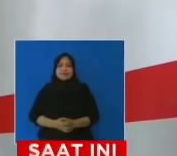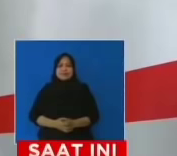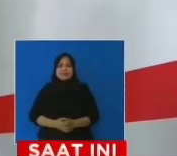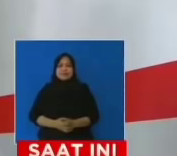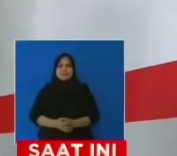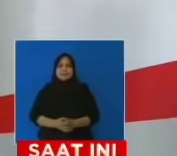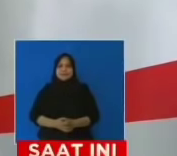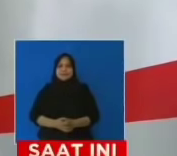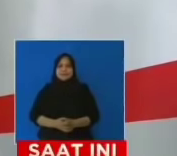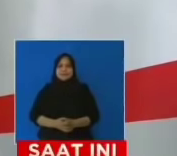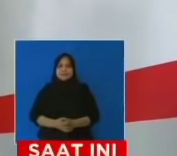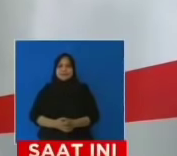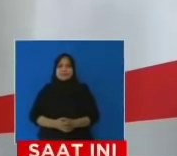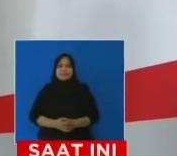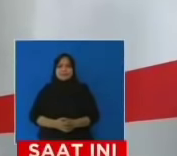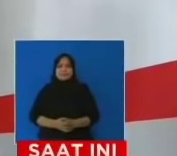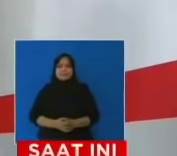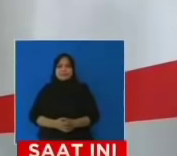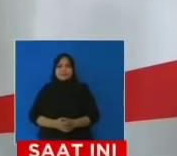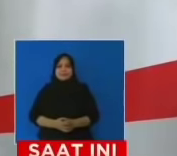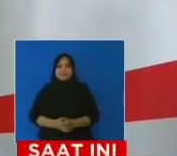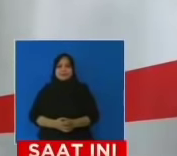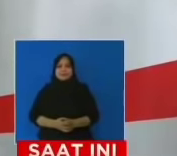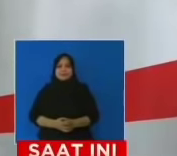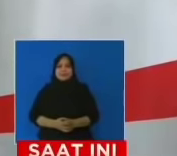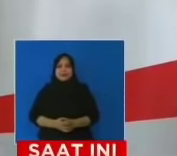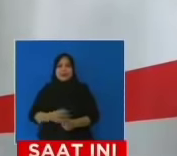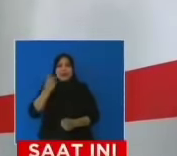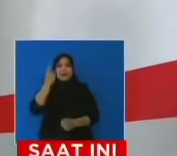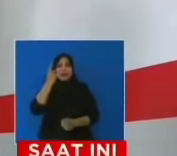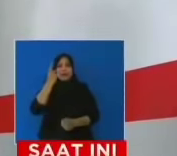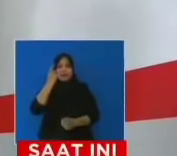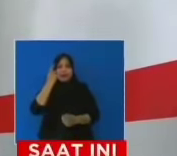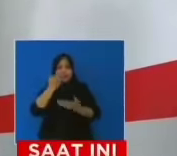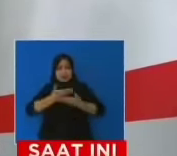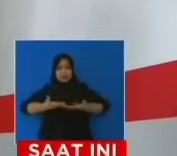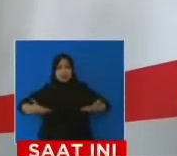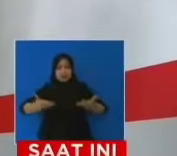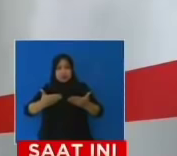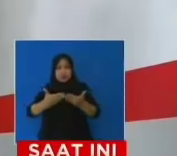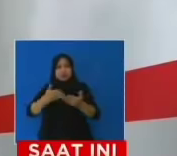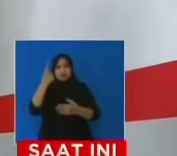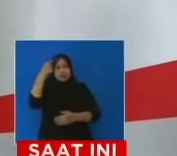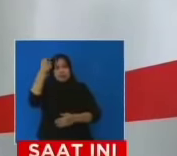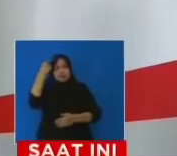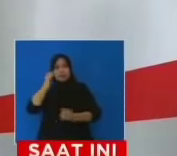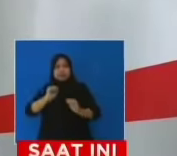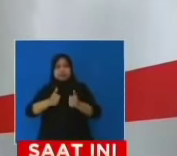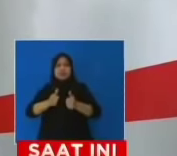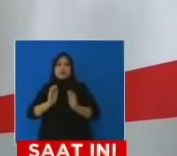Jejaring pengamanan sosial pun telah disiapkan oleh pemerintah.